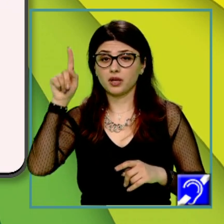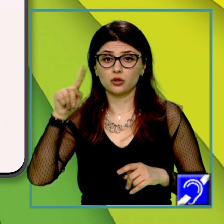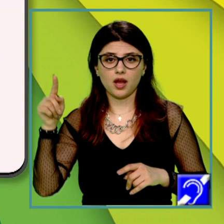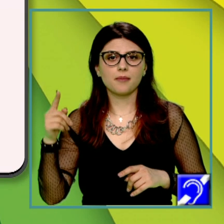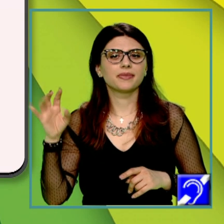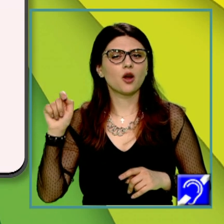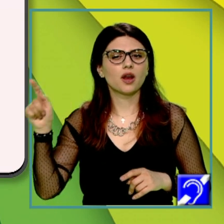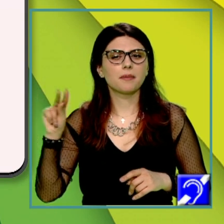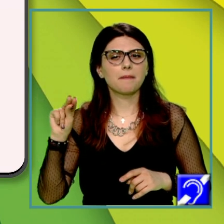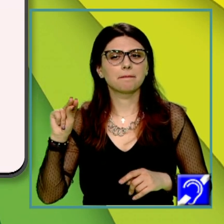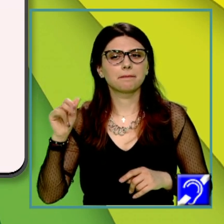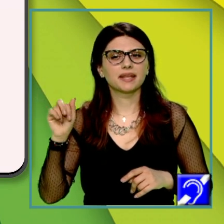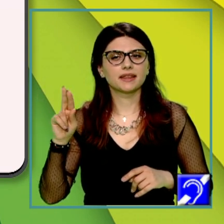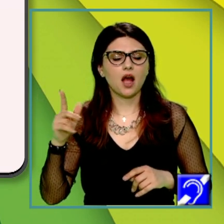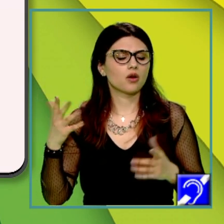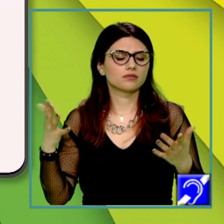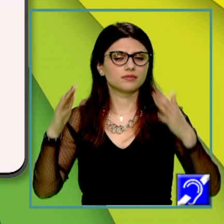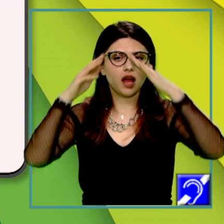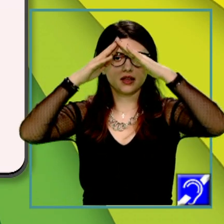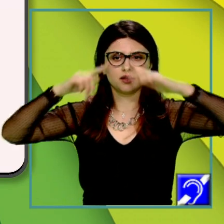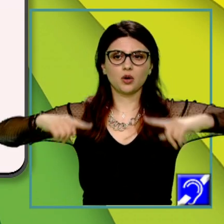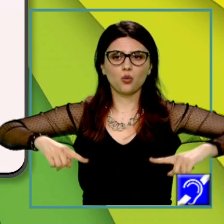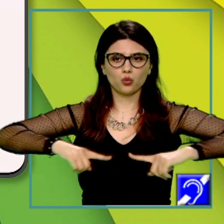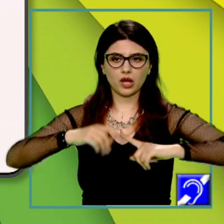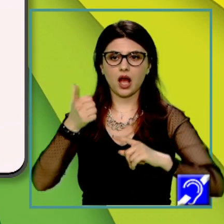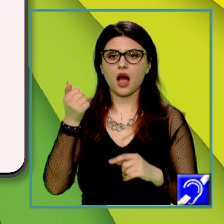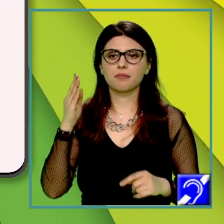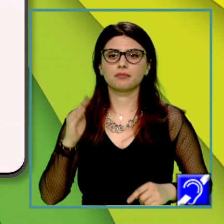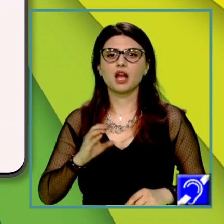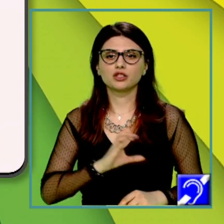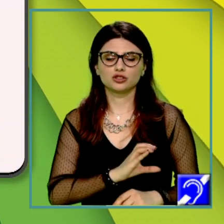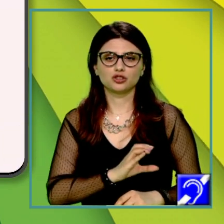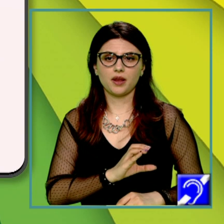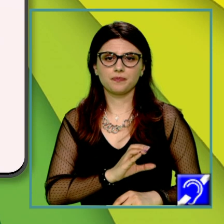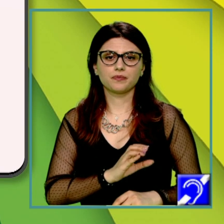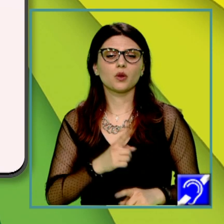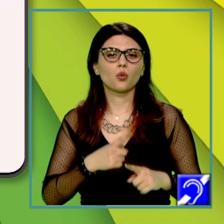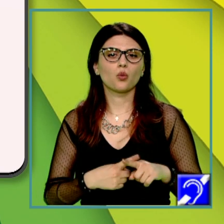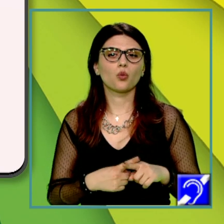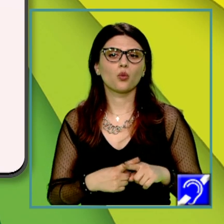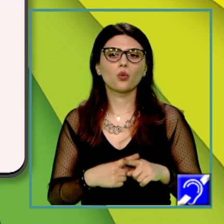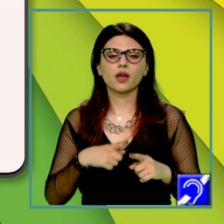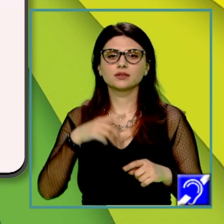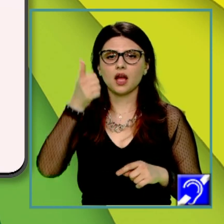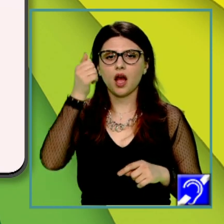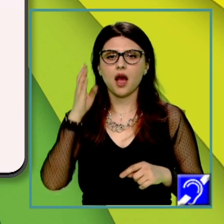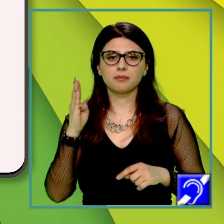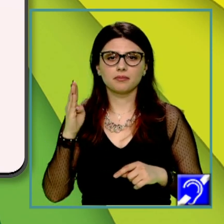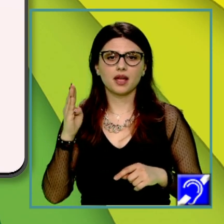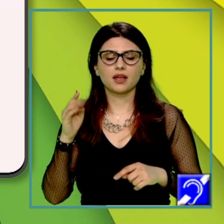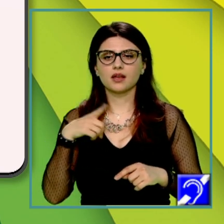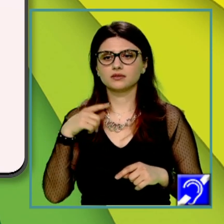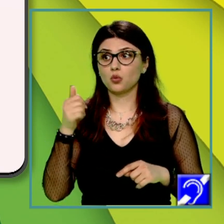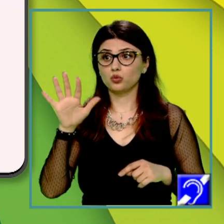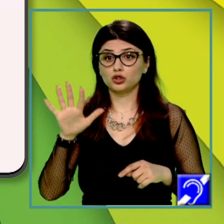Pitagora rezultă că triunghiul ABC este dreptunghic în b cu catetele AB egal cu 5 și b